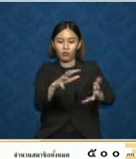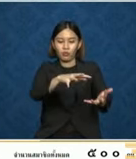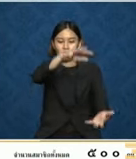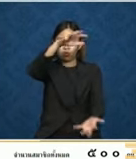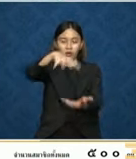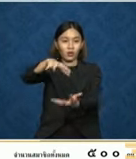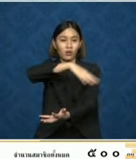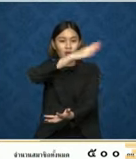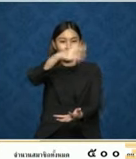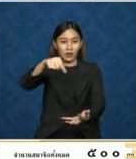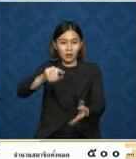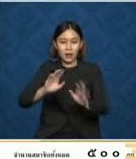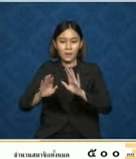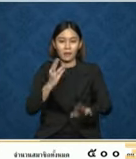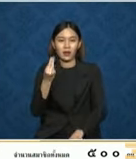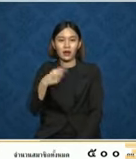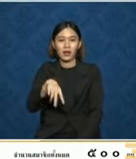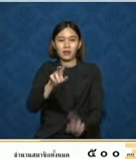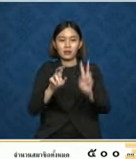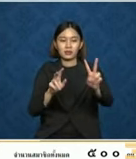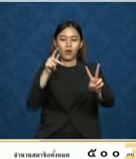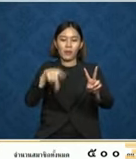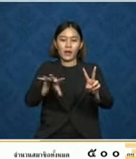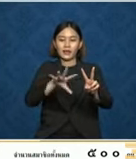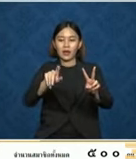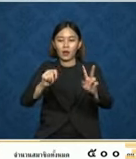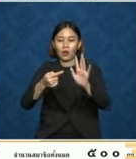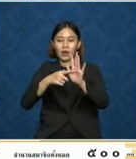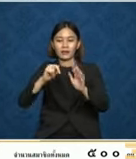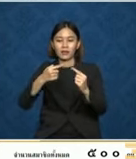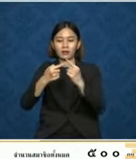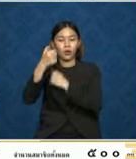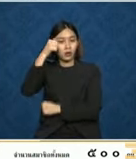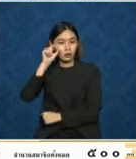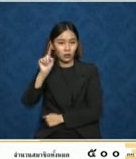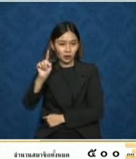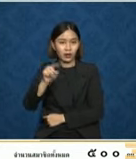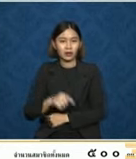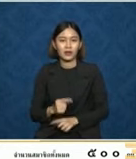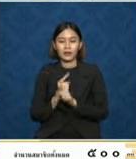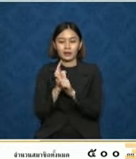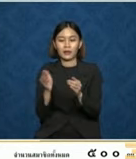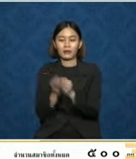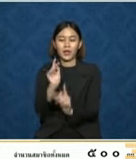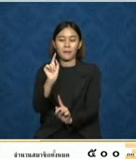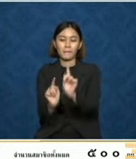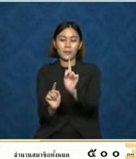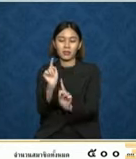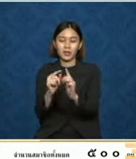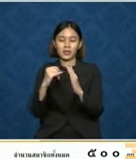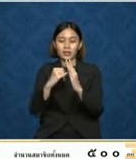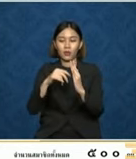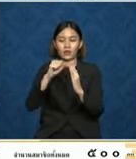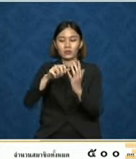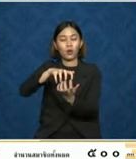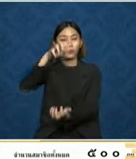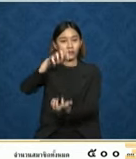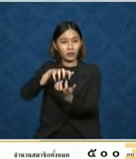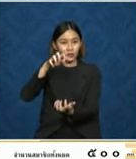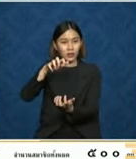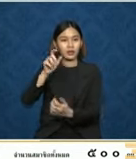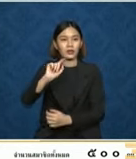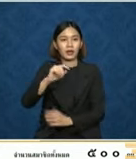ปริมาณขยะโดยเฉลี่ยอยู่ที่ 2,500 ตันต่อวันนะคะซึ่งตามสถิติแล้วจังหวัดสมุทรปราการเ